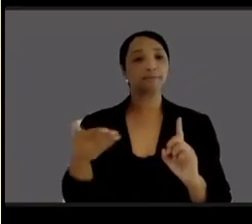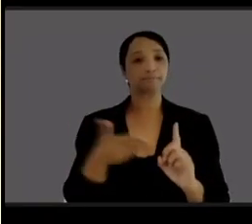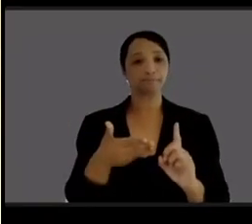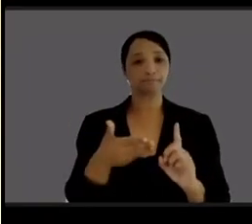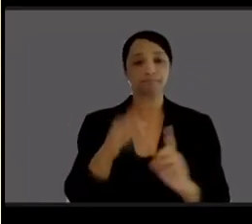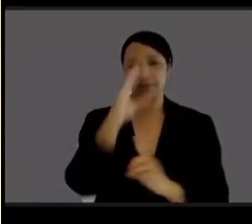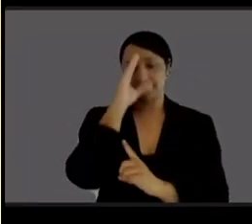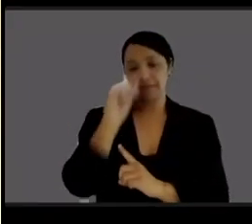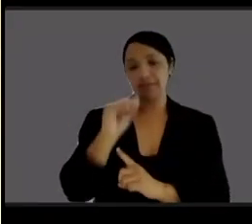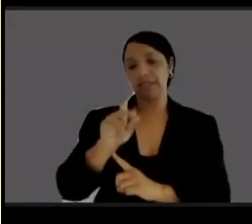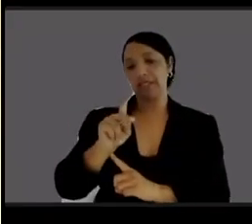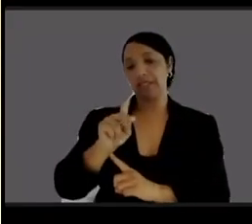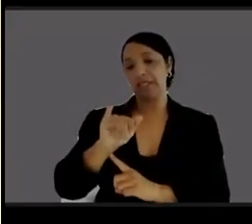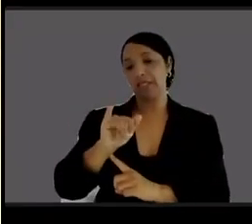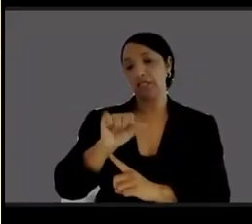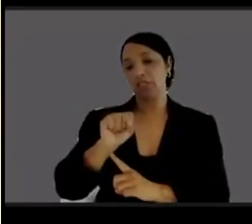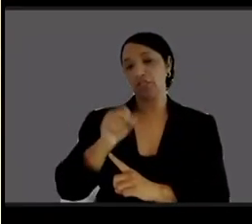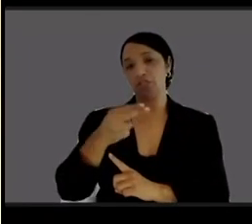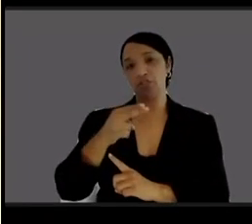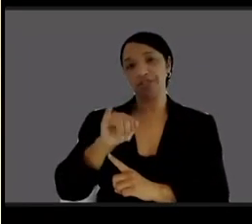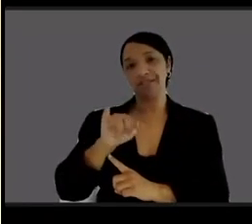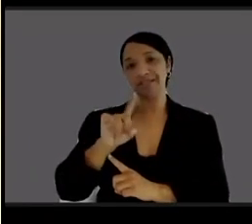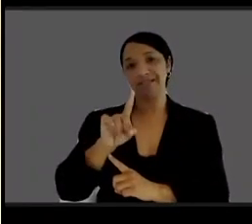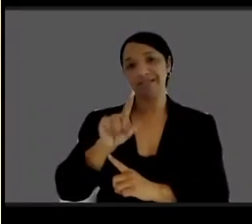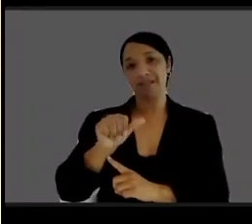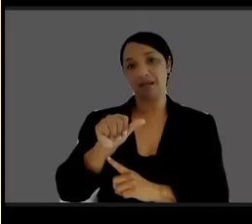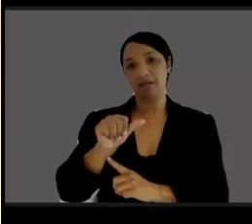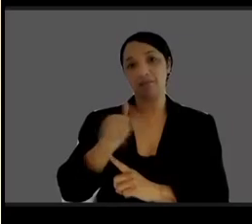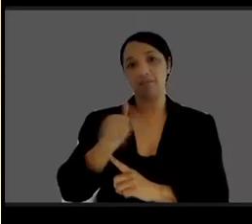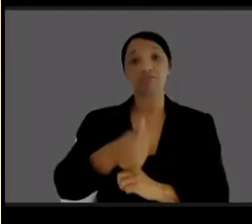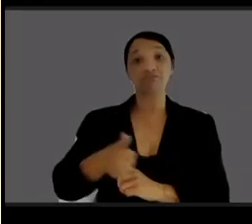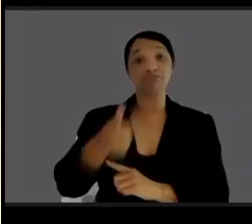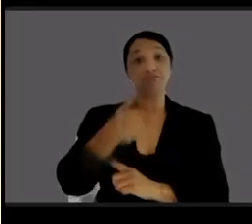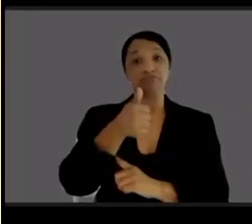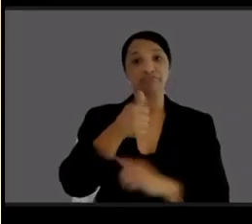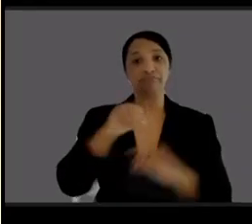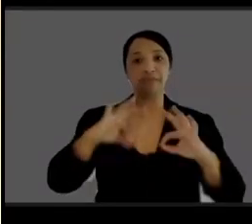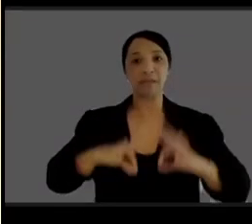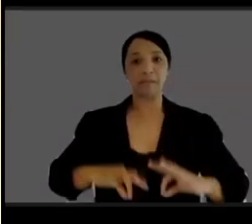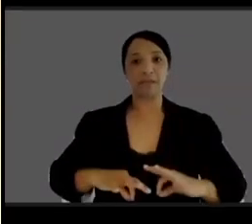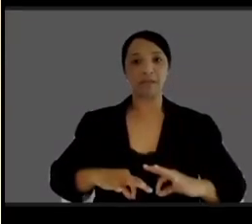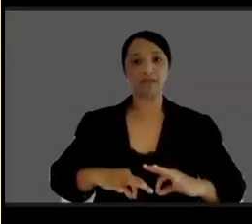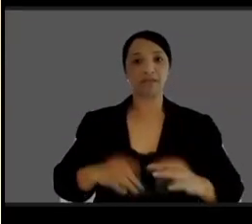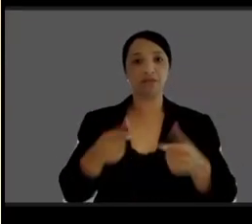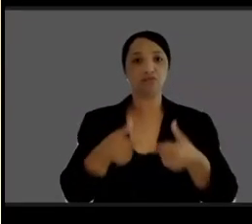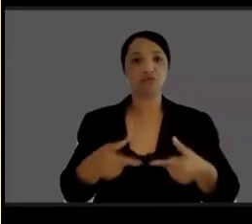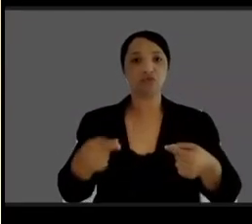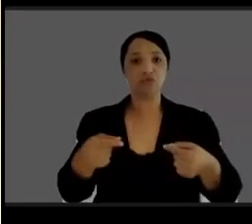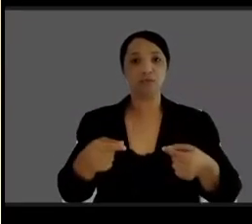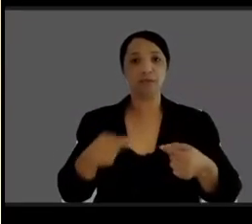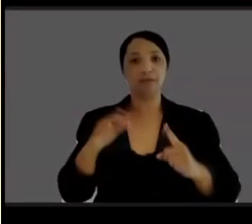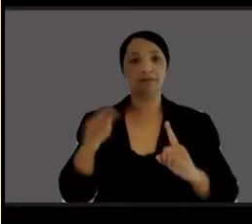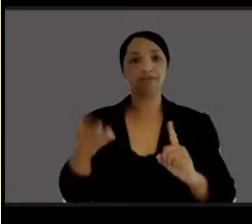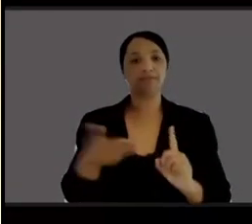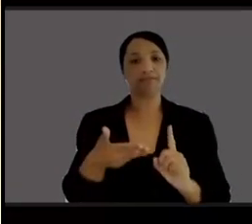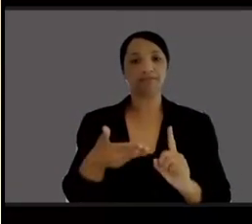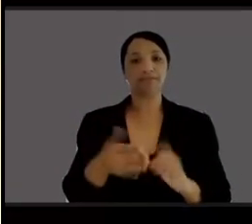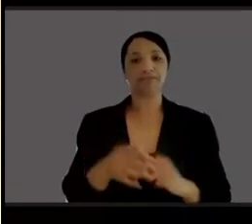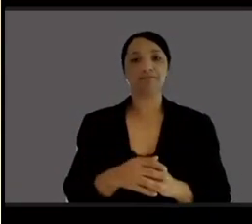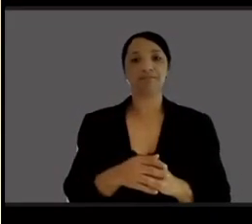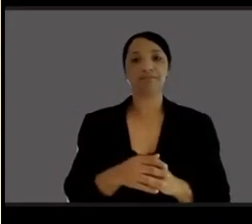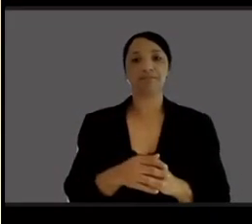J'invite maintenant M. Fumio Kishida, Premier ministre du Japon, pour son allocution.